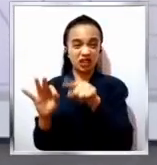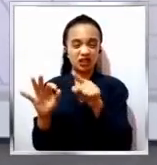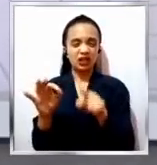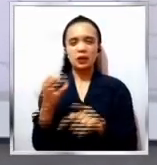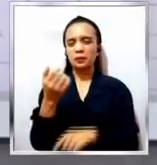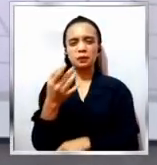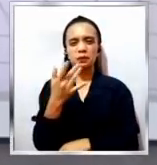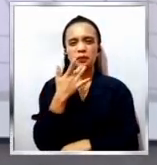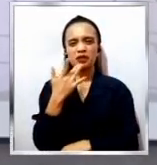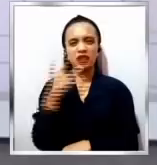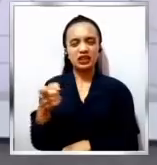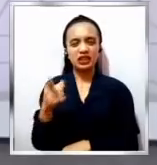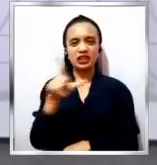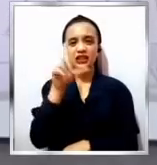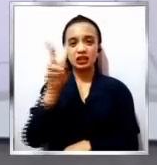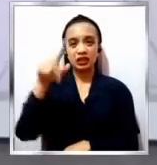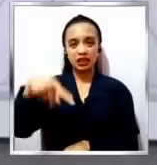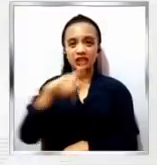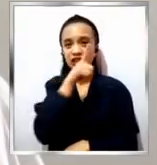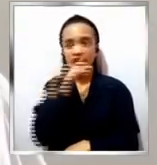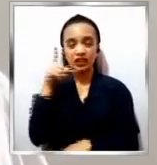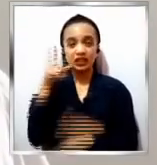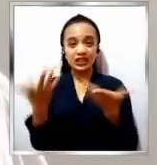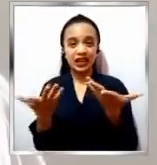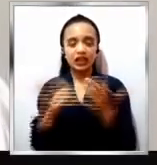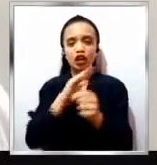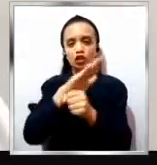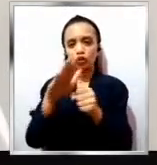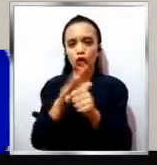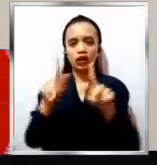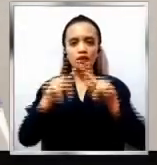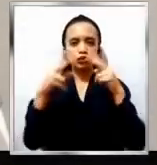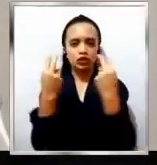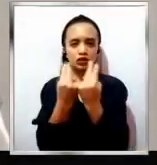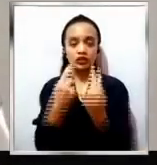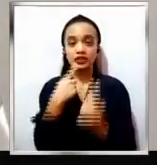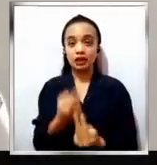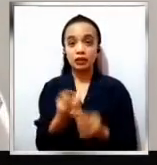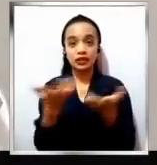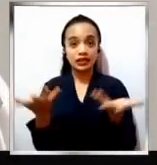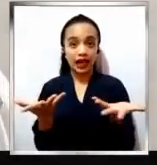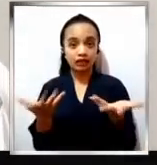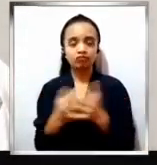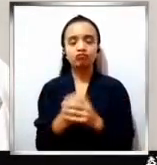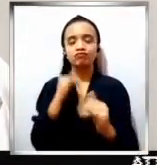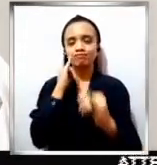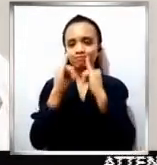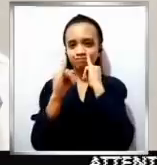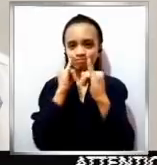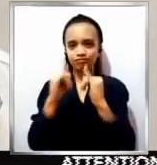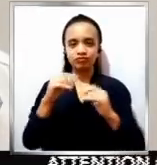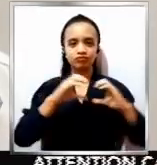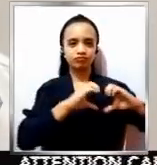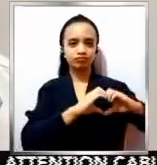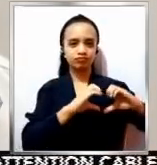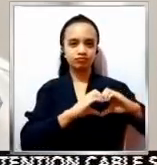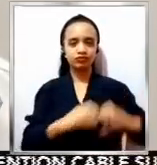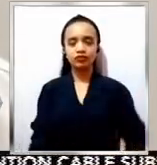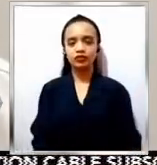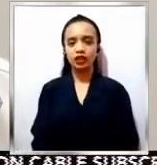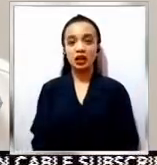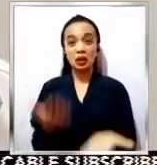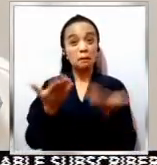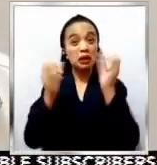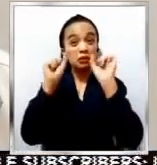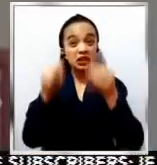na tumakbo sa lokal na posisyon. Sinabi po niya yan sa eksklusibong panayam ng GMA News. Posible raw na sa Setyembre